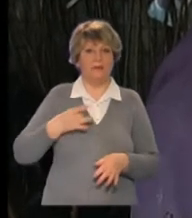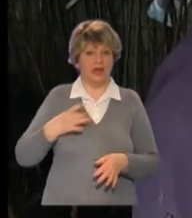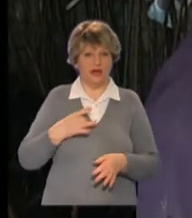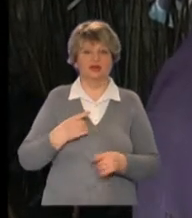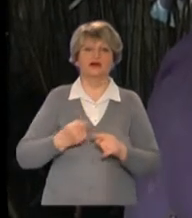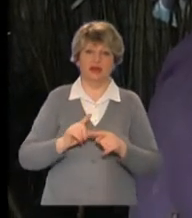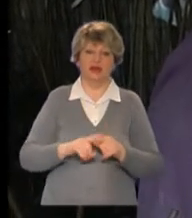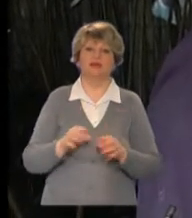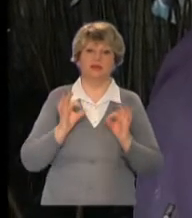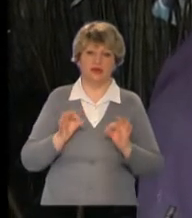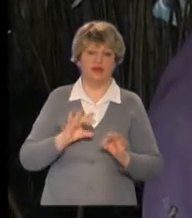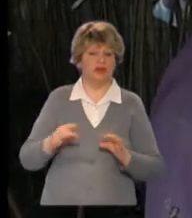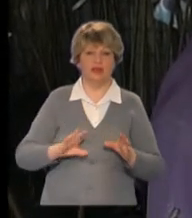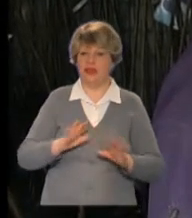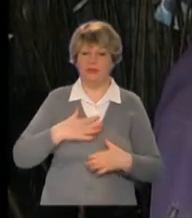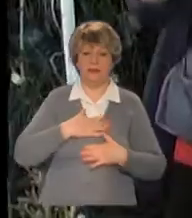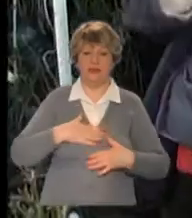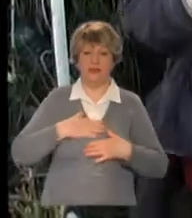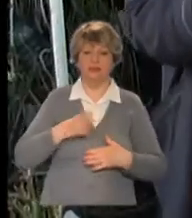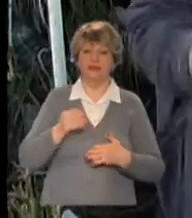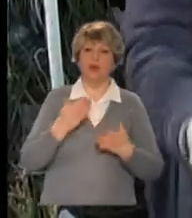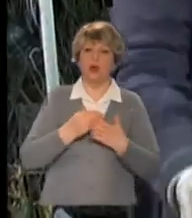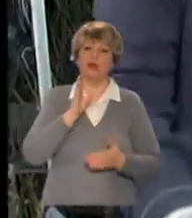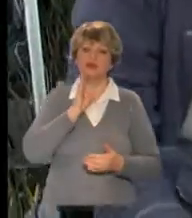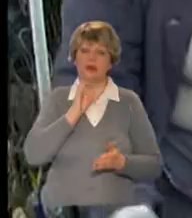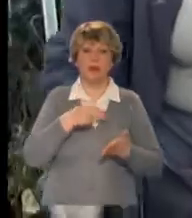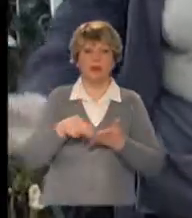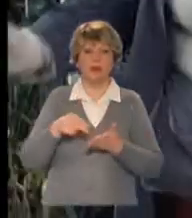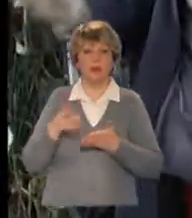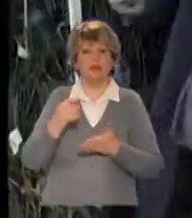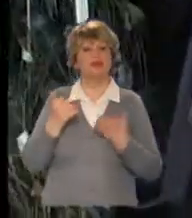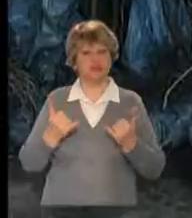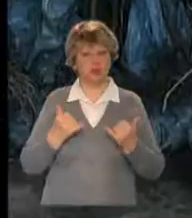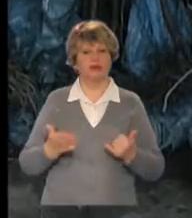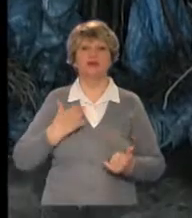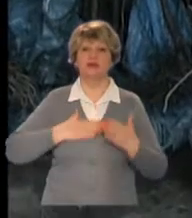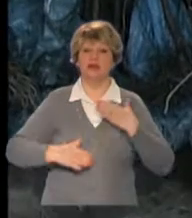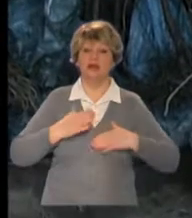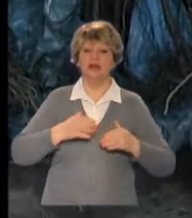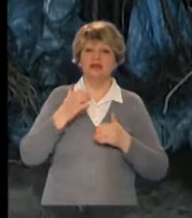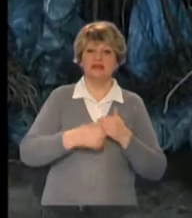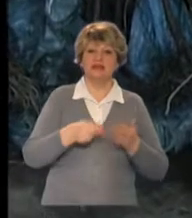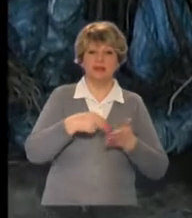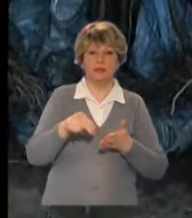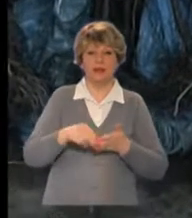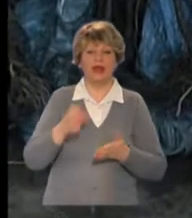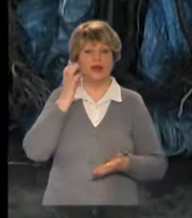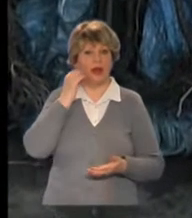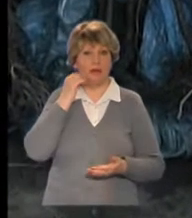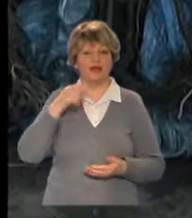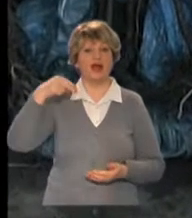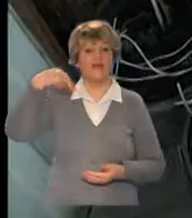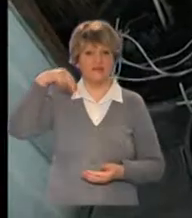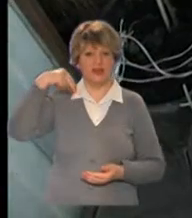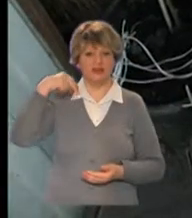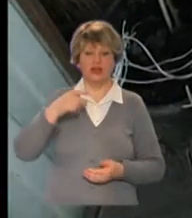саджанець свіжий, можна брати його, навіть не вагатися. А от пані Світлана покупками сьогодні задоволена. Серед придбаного – яблука і